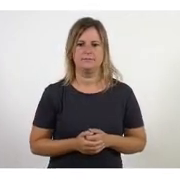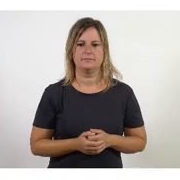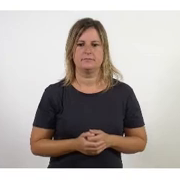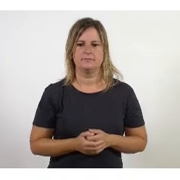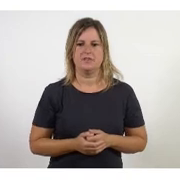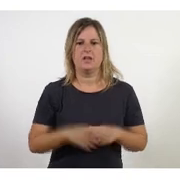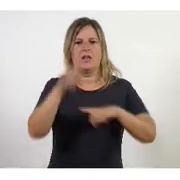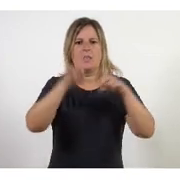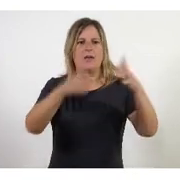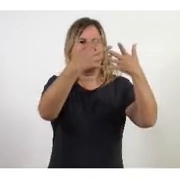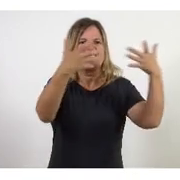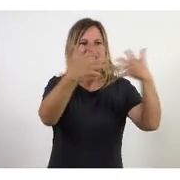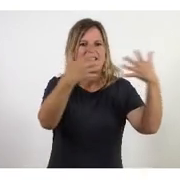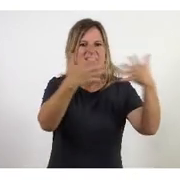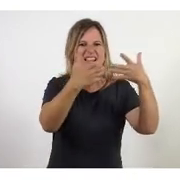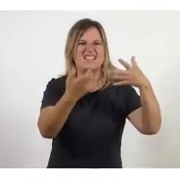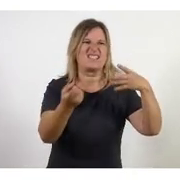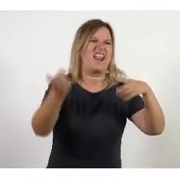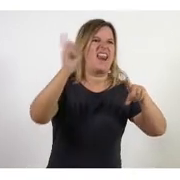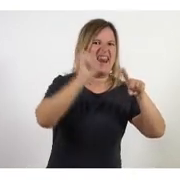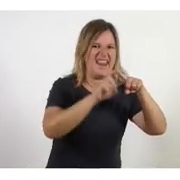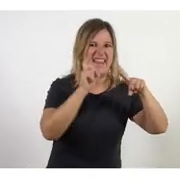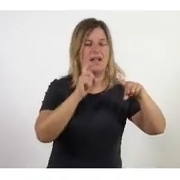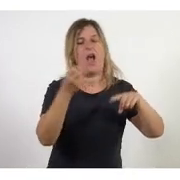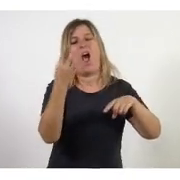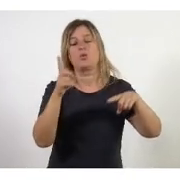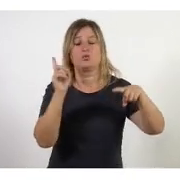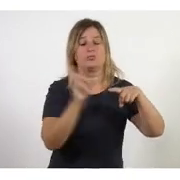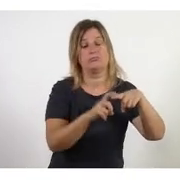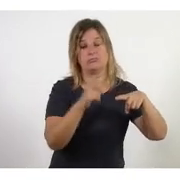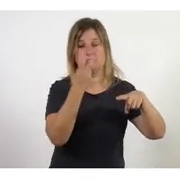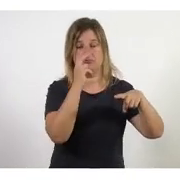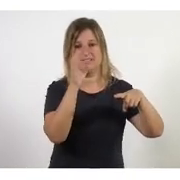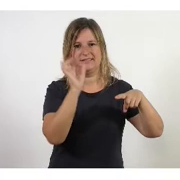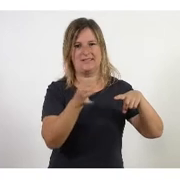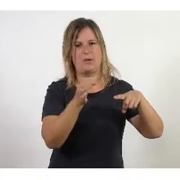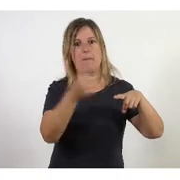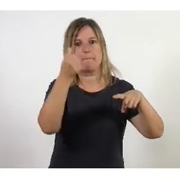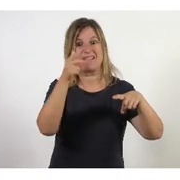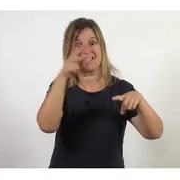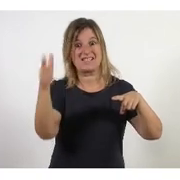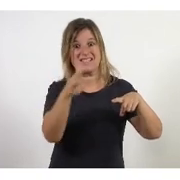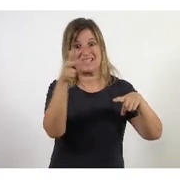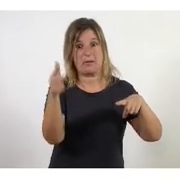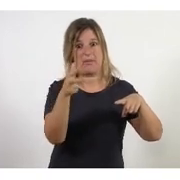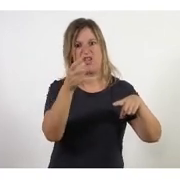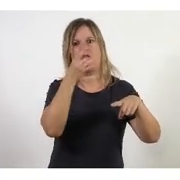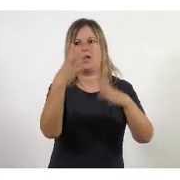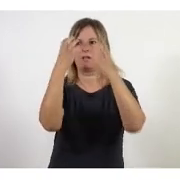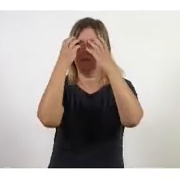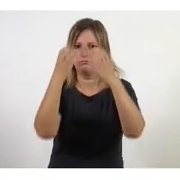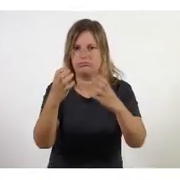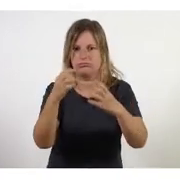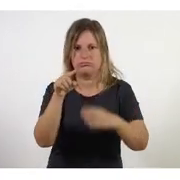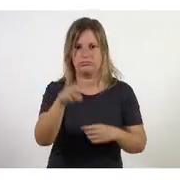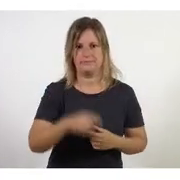text d'enganxo i un link, aconseguiràs clics, potser sí, però si tens un vídeo amb això, la gent potser s'atura,